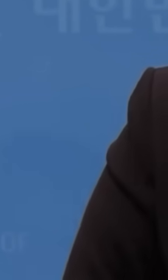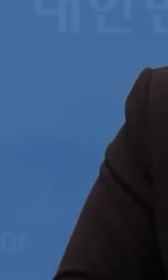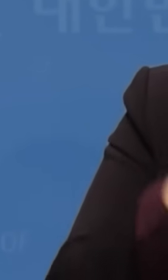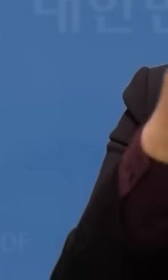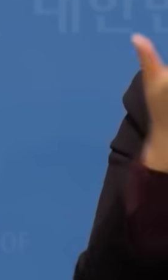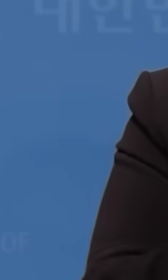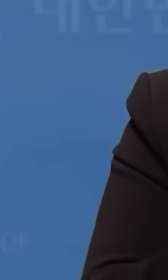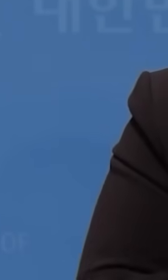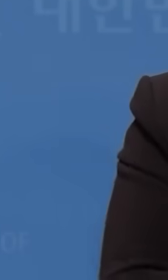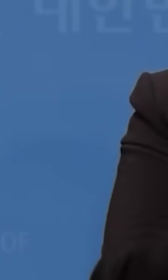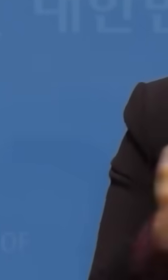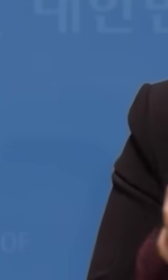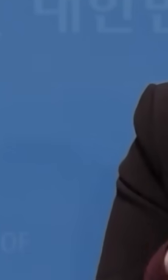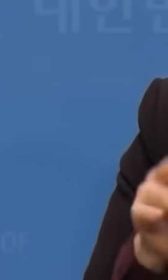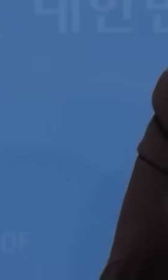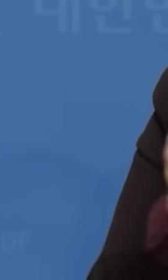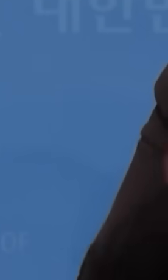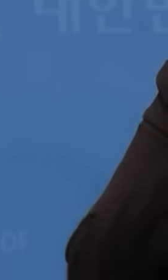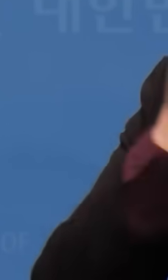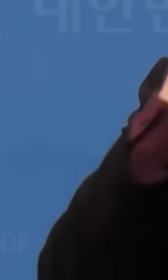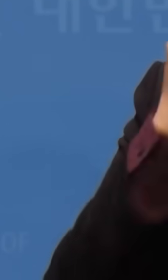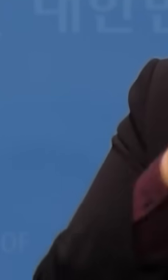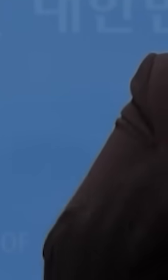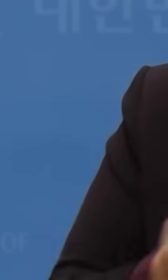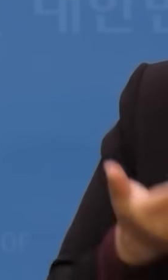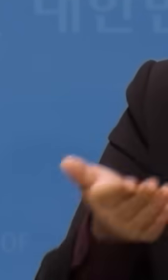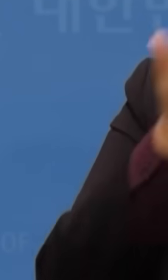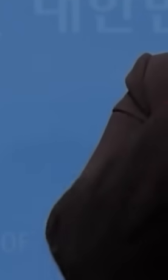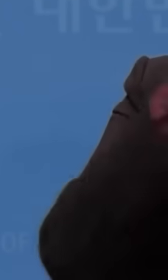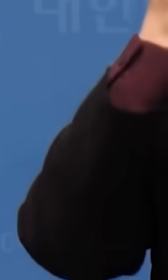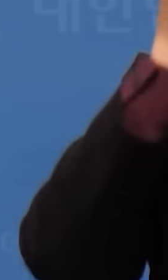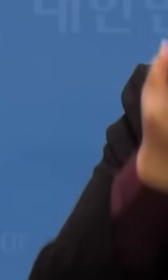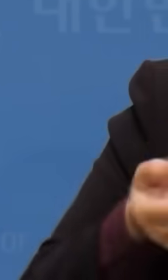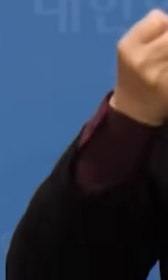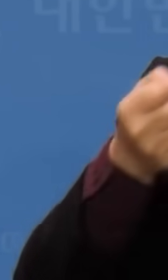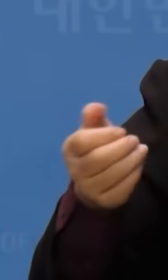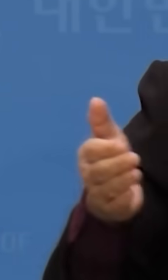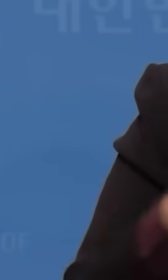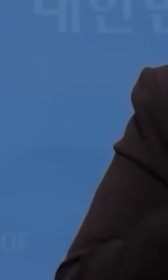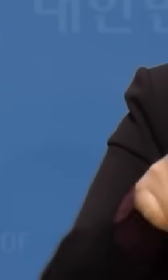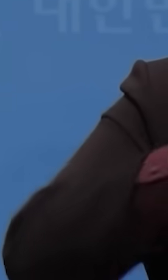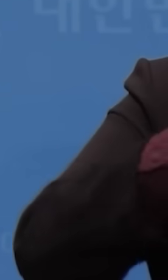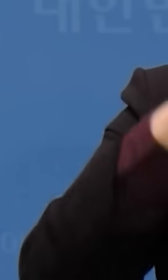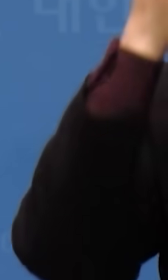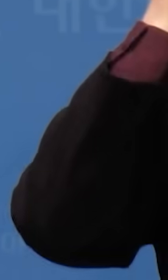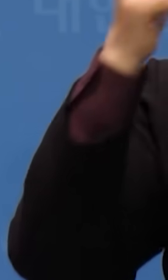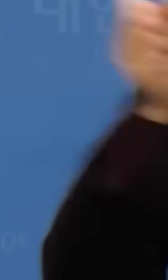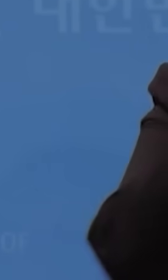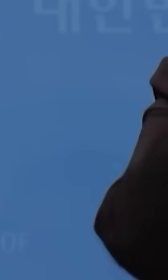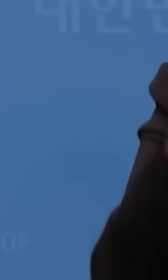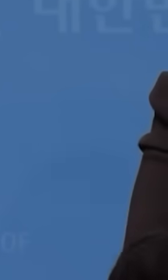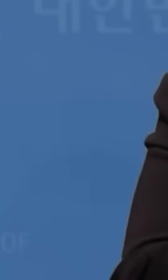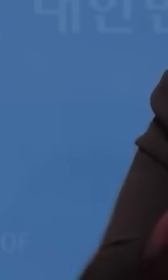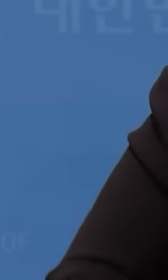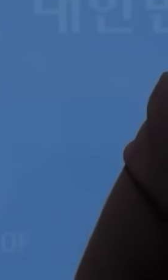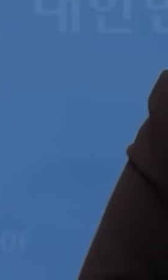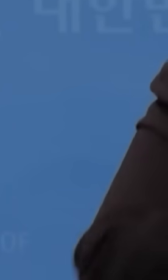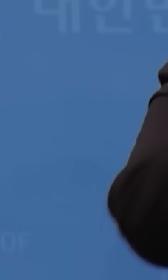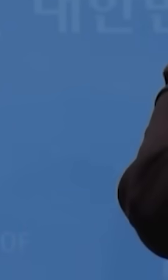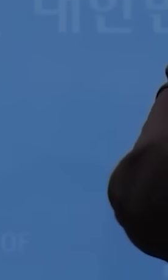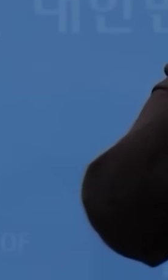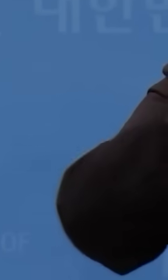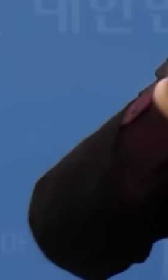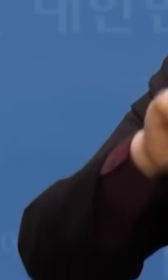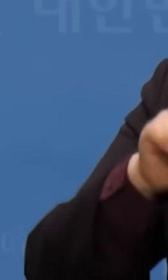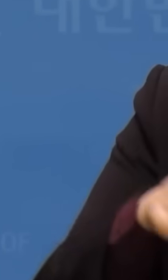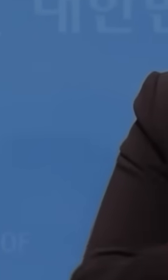명이 국민을 웃게 하고 국민을 행복하게 할 수 있는 곳이라고 생각하고 그것이 정치라고 생각하기 때문에 이 세 가지 이유로